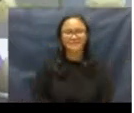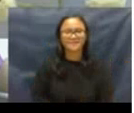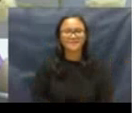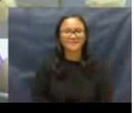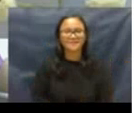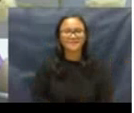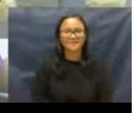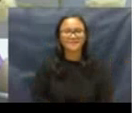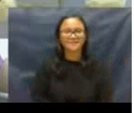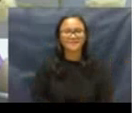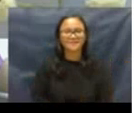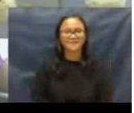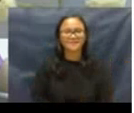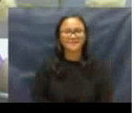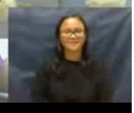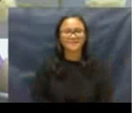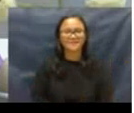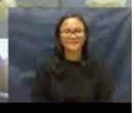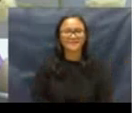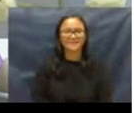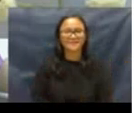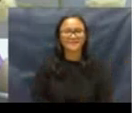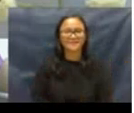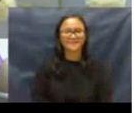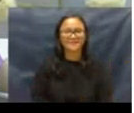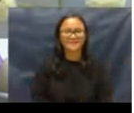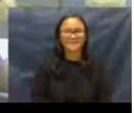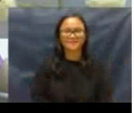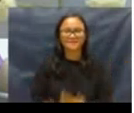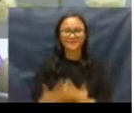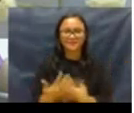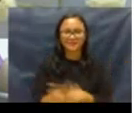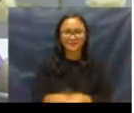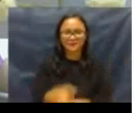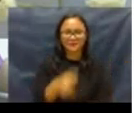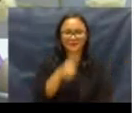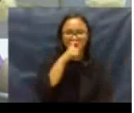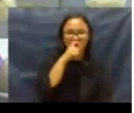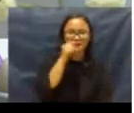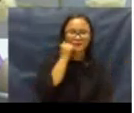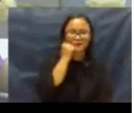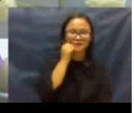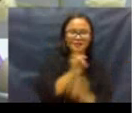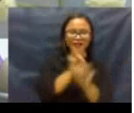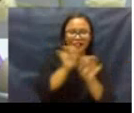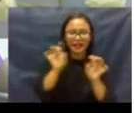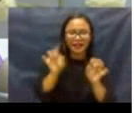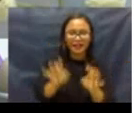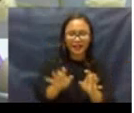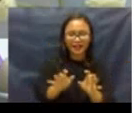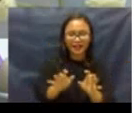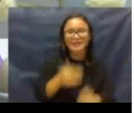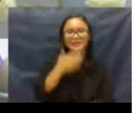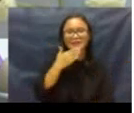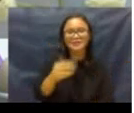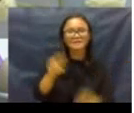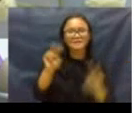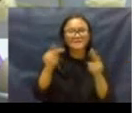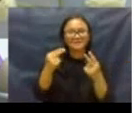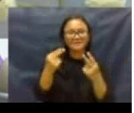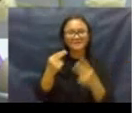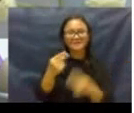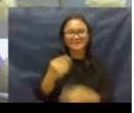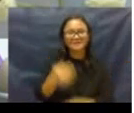Nah, buat Bapak Ibu yang lain, jangan lupa untuk praktekin tips tadi. Dan ikuti terus episode selanjutnya